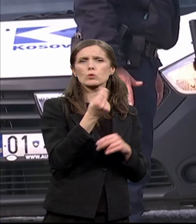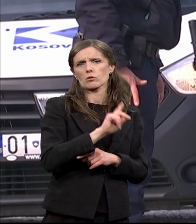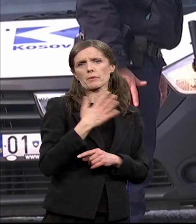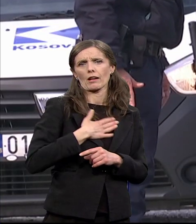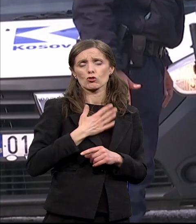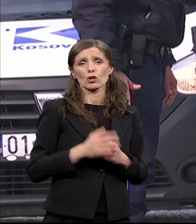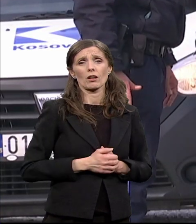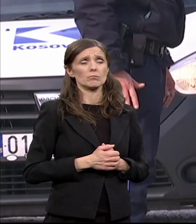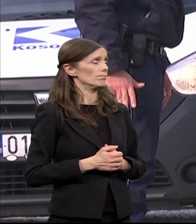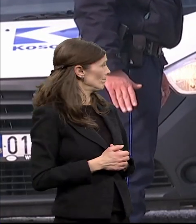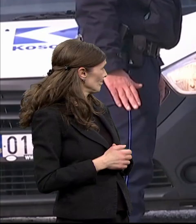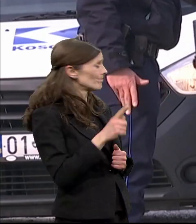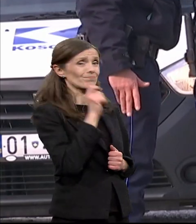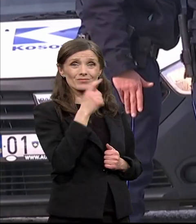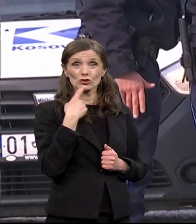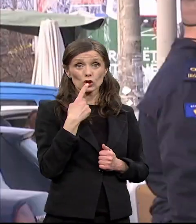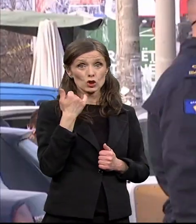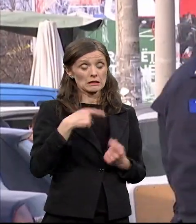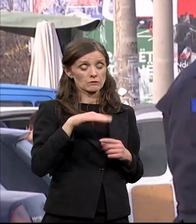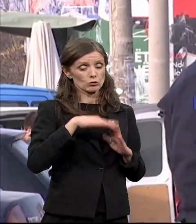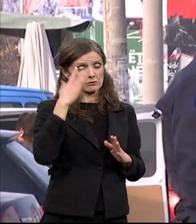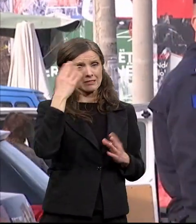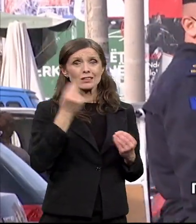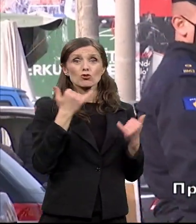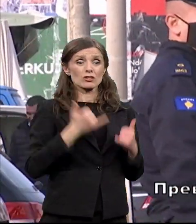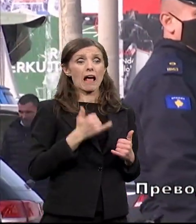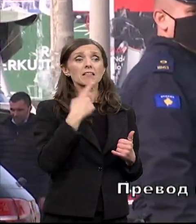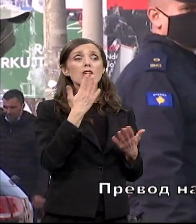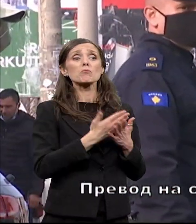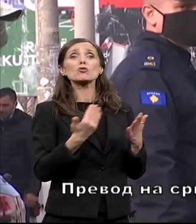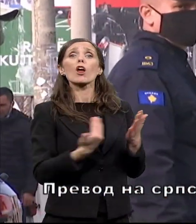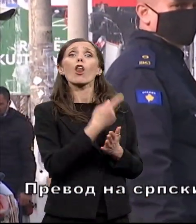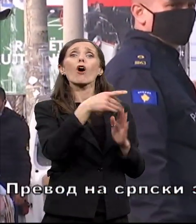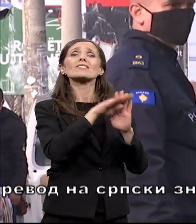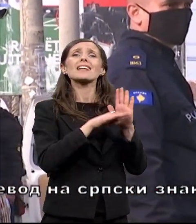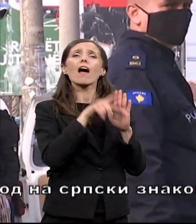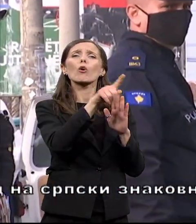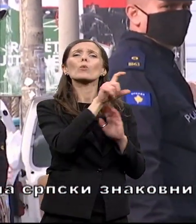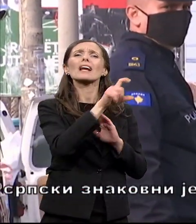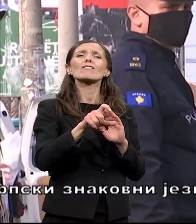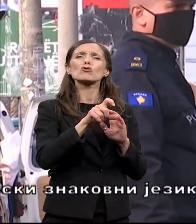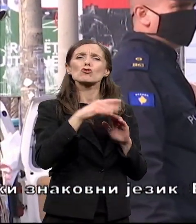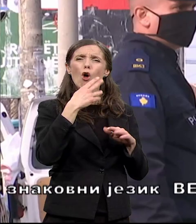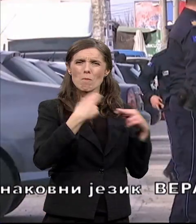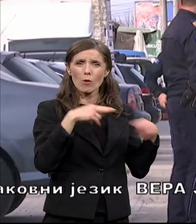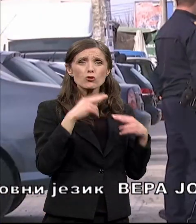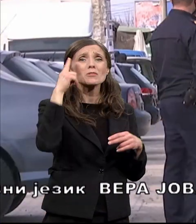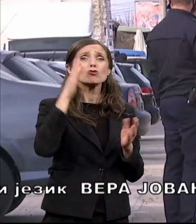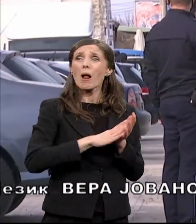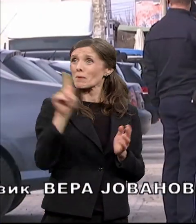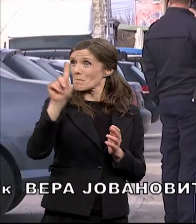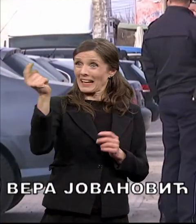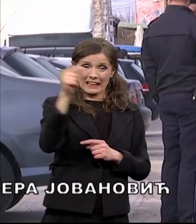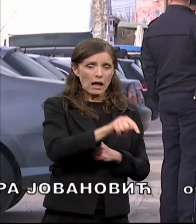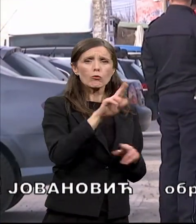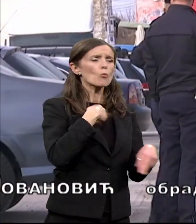Zabrinjava to što je u najavi i novi zakon o krivičnom postupku koji predviđa suđenje u odsustvu. To je dodatni pritisak na